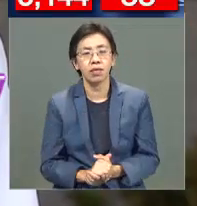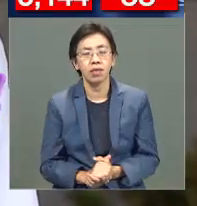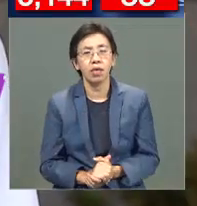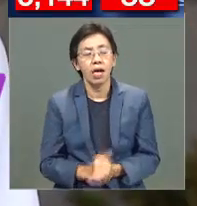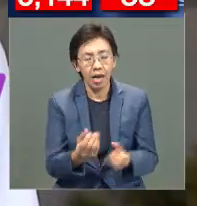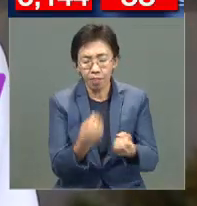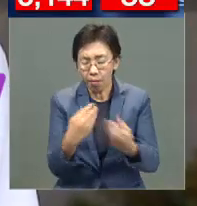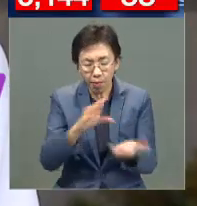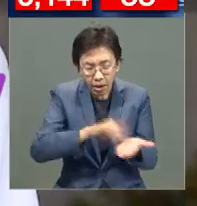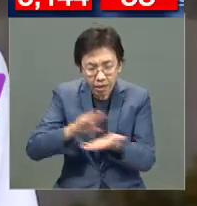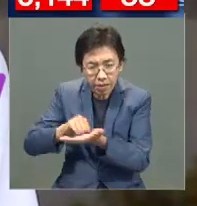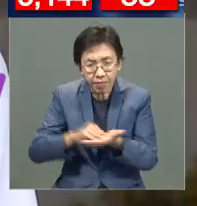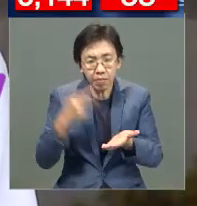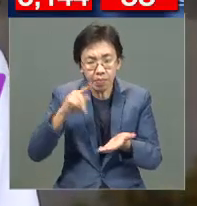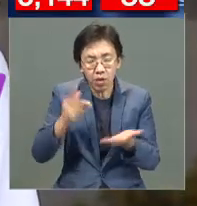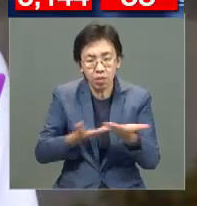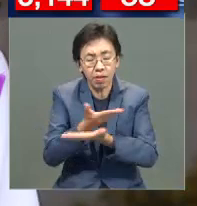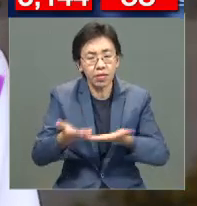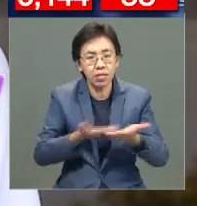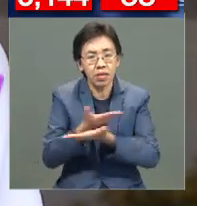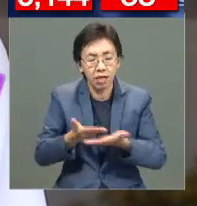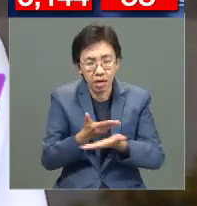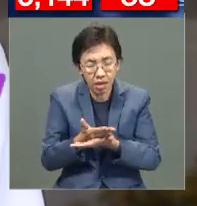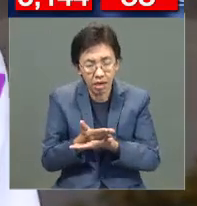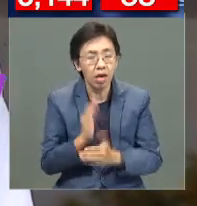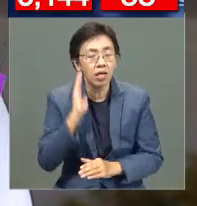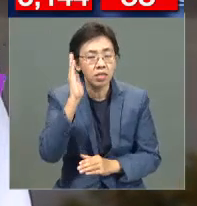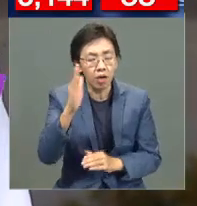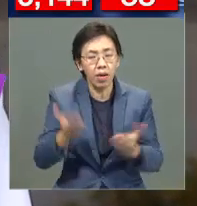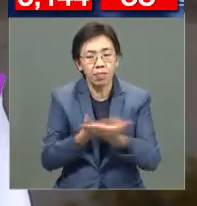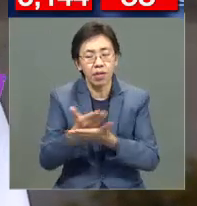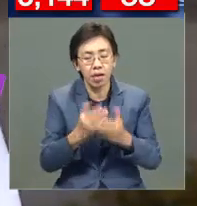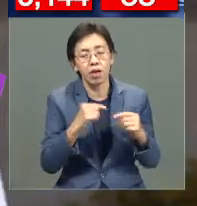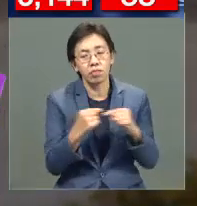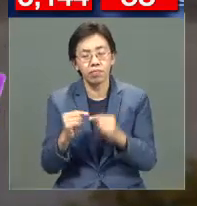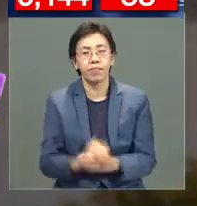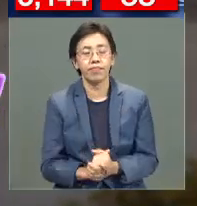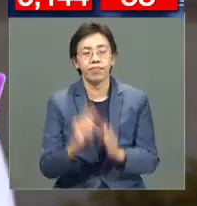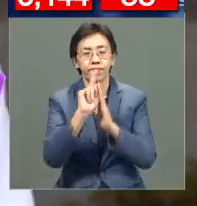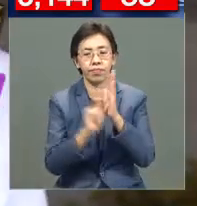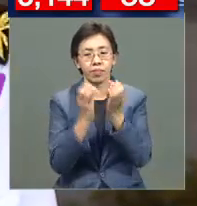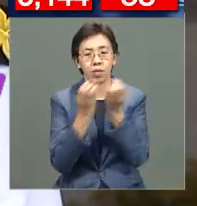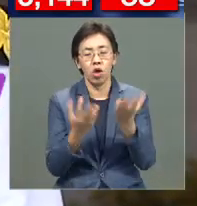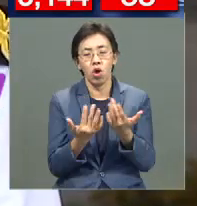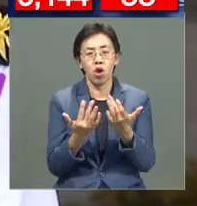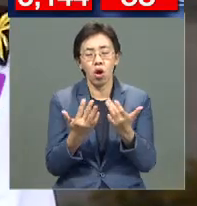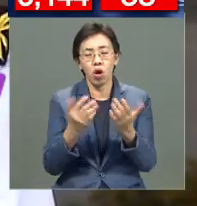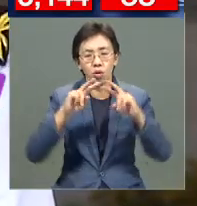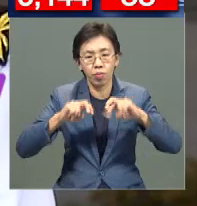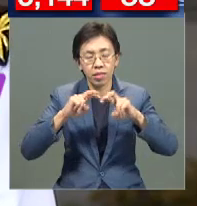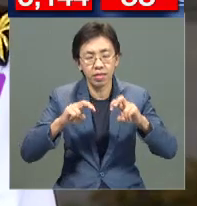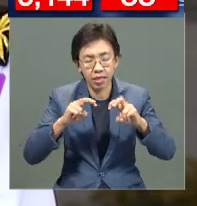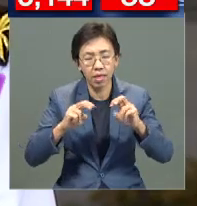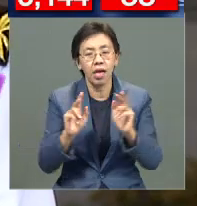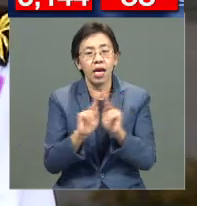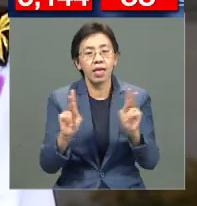เพื่อนำข้อคิดเห็นต่างๆนะครับที่เป็นประโยชน์มาพิจารณาแนวทางเดินหน้าประเทศร่วมกันส่วนการแก้ไขรัฐธรรมนูญนั้นต้องรอผลการศึกษาของคณะ